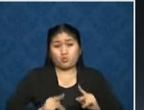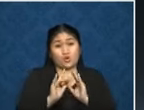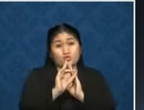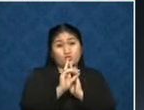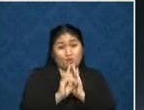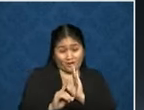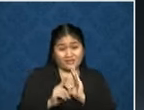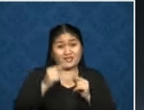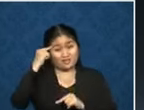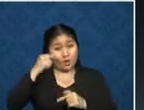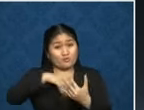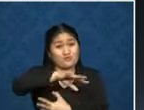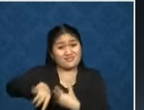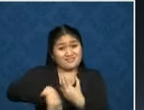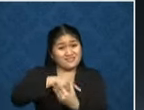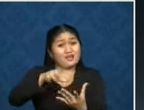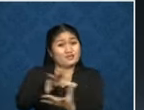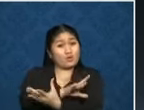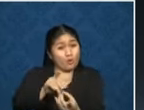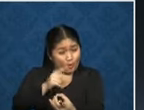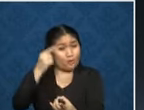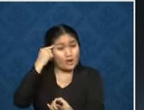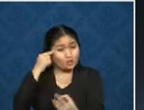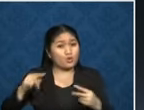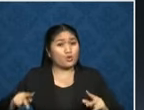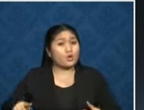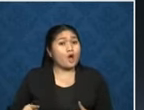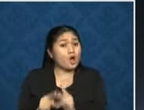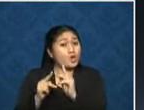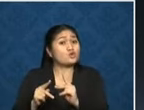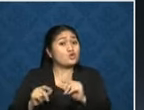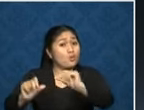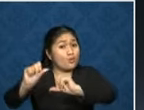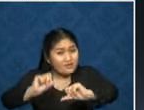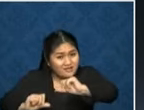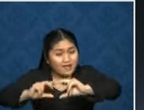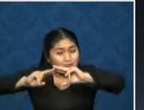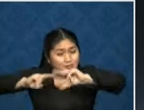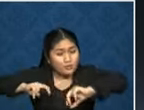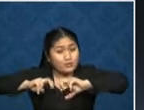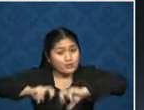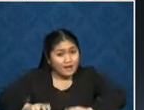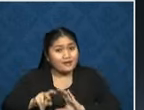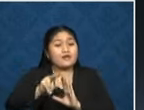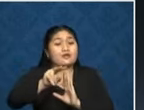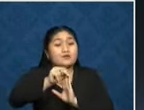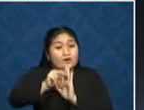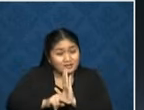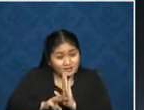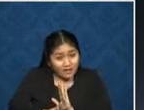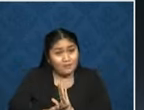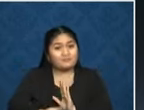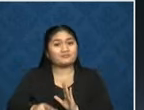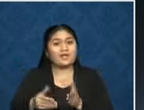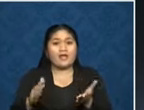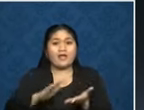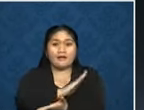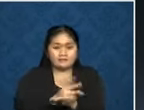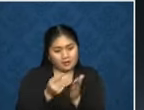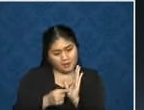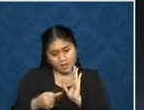ศรษฐกิจและสังคมกับกระทรวงการอุดมศึกษาวิทยาศาสตร์วิจัยและนวัตกรรมเอกสารฉบับนี้นะคะทุกท่าน